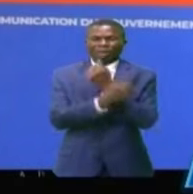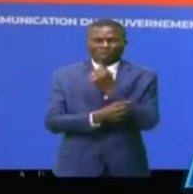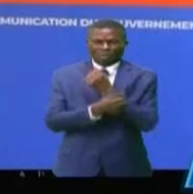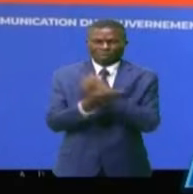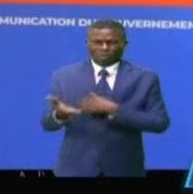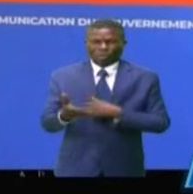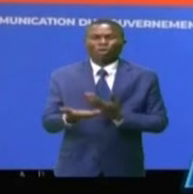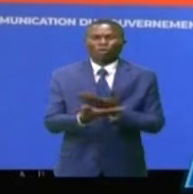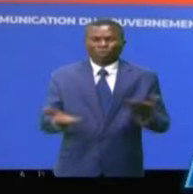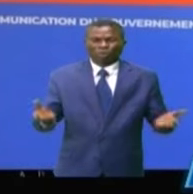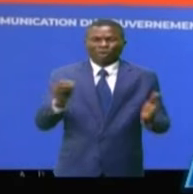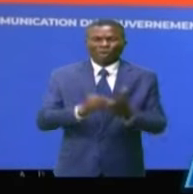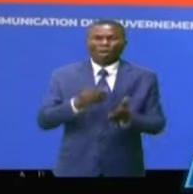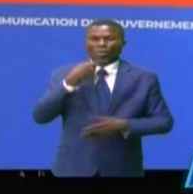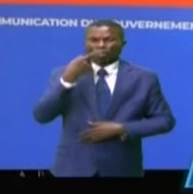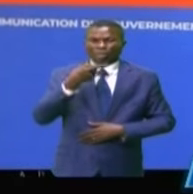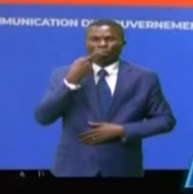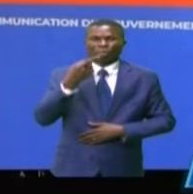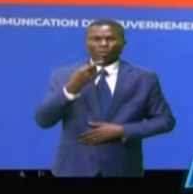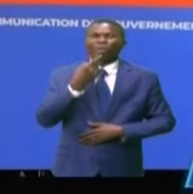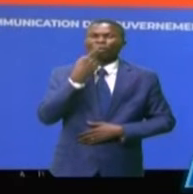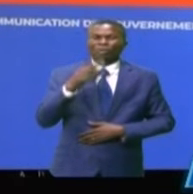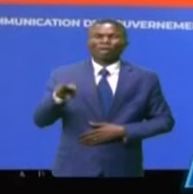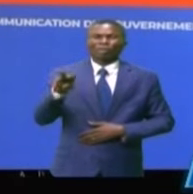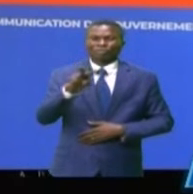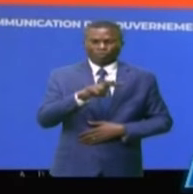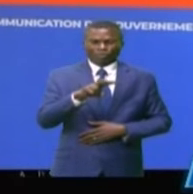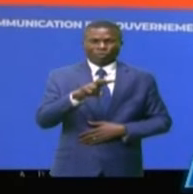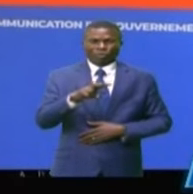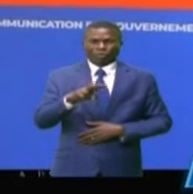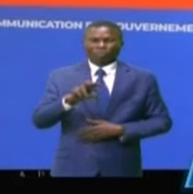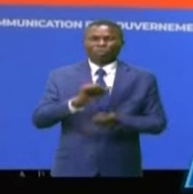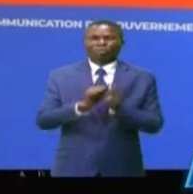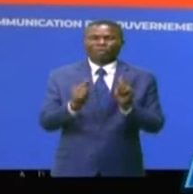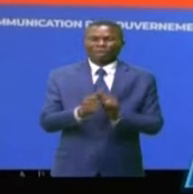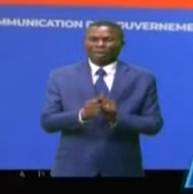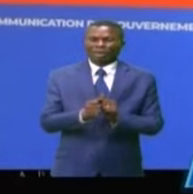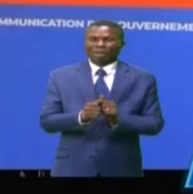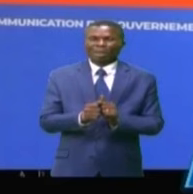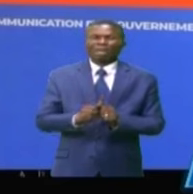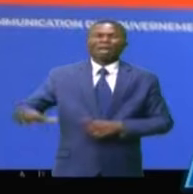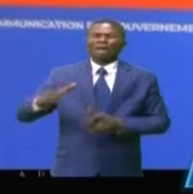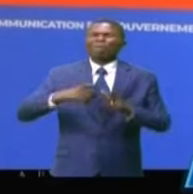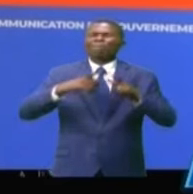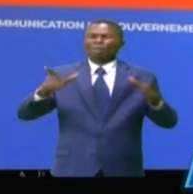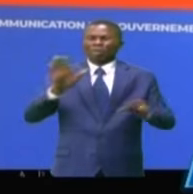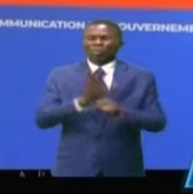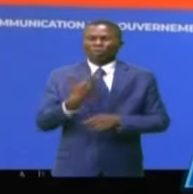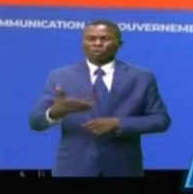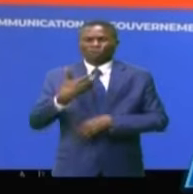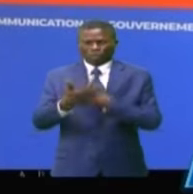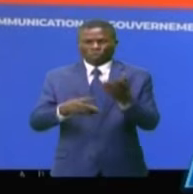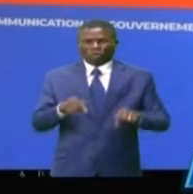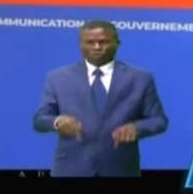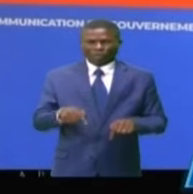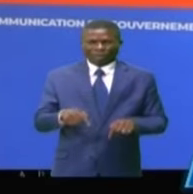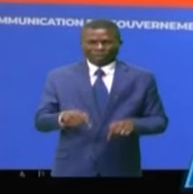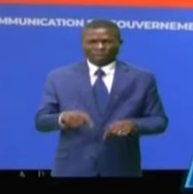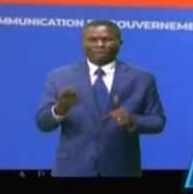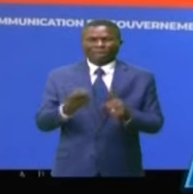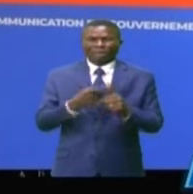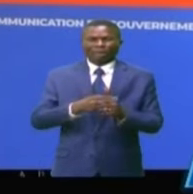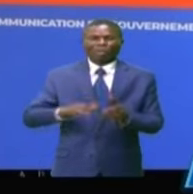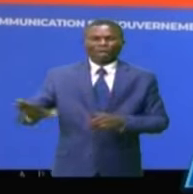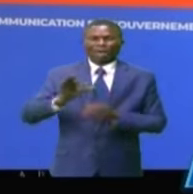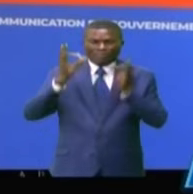Mais oui, on a parlé. Comme je dis, notre potentiel est immense. On a beaucoup de choses à faire, beaucoup de choses. Et surtout, le Brésil